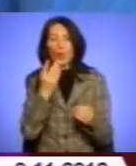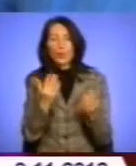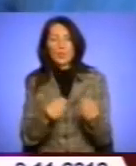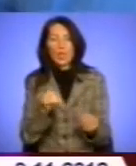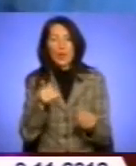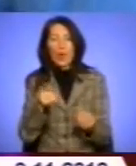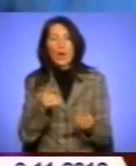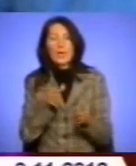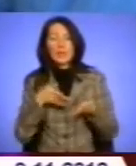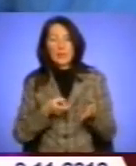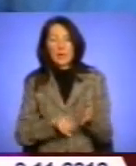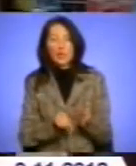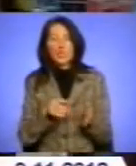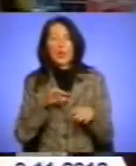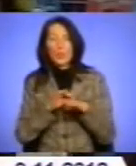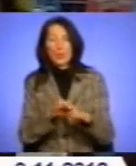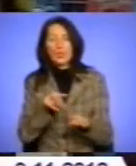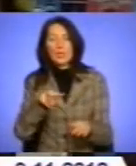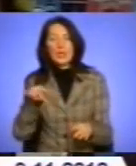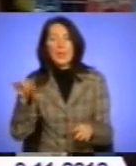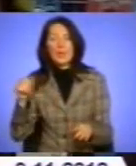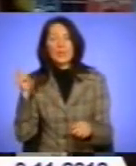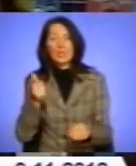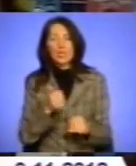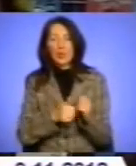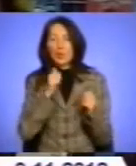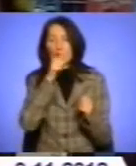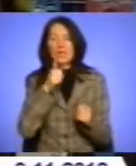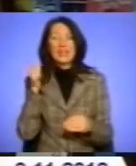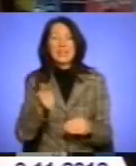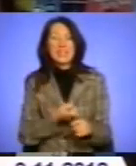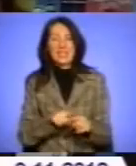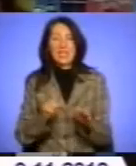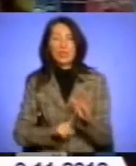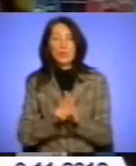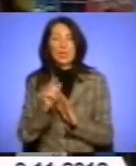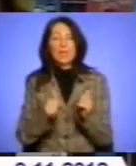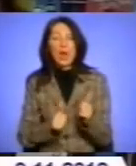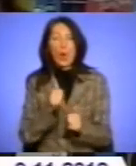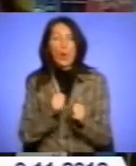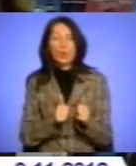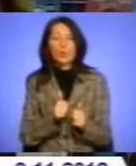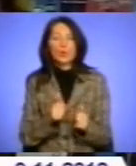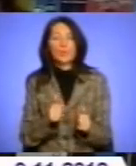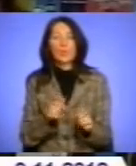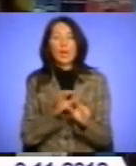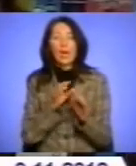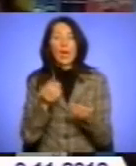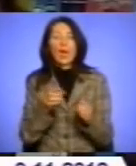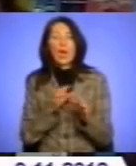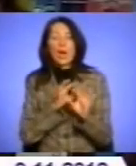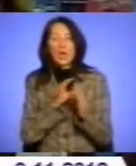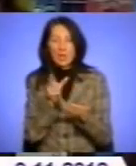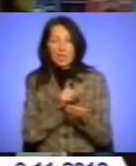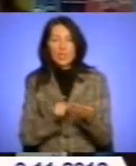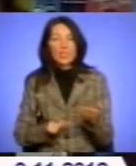проводять лепківські тижні. Щороку тиждень, який розпочинається конкурсом виразного читання